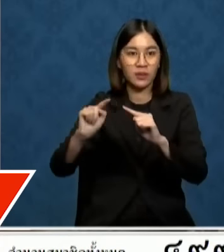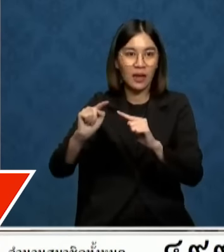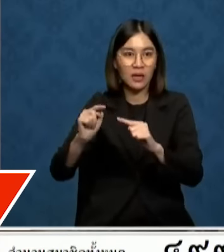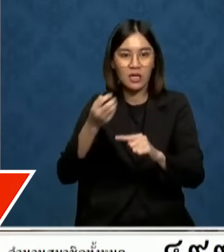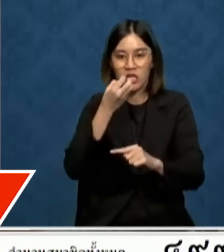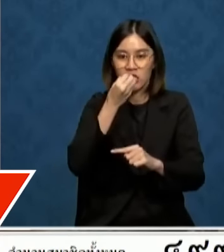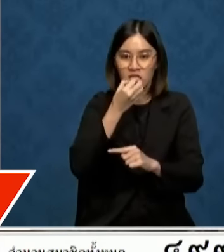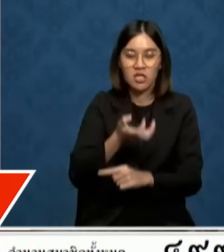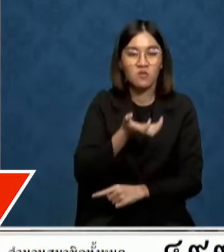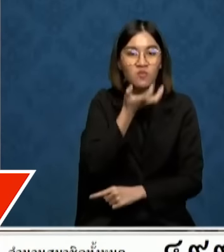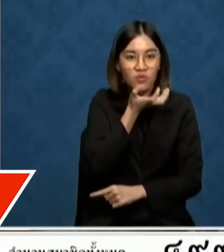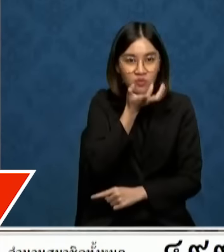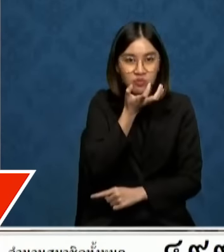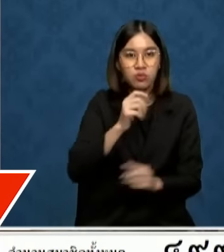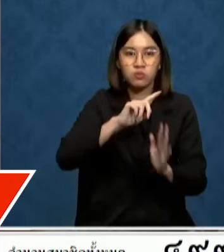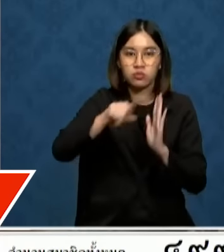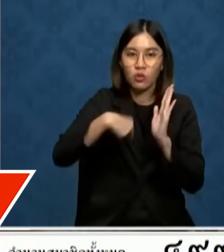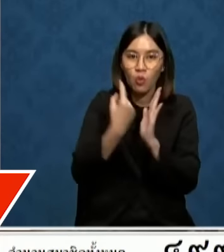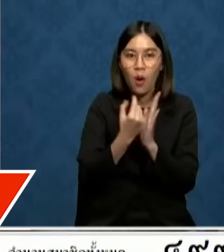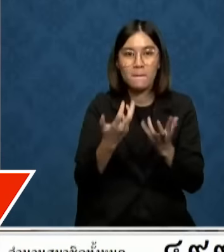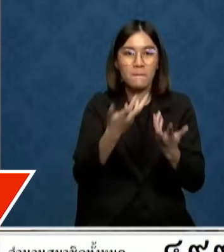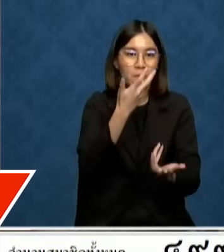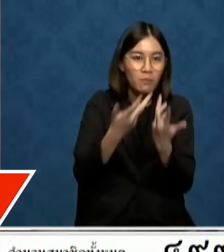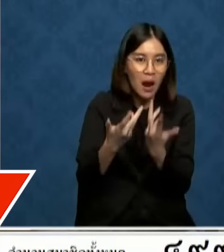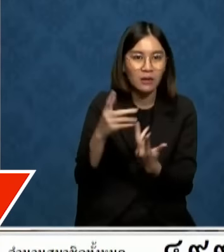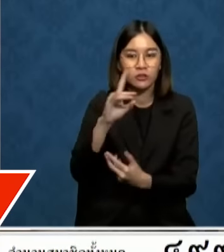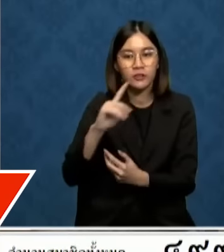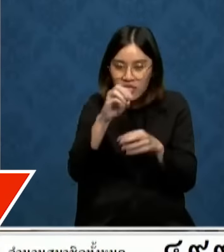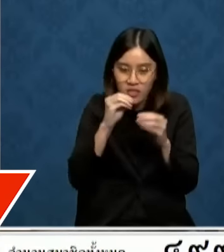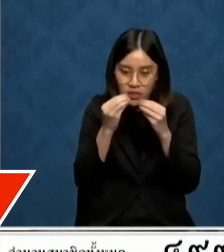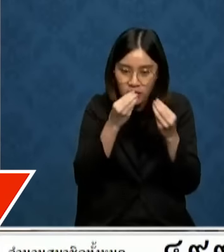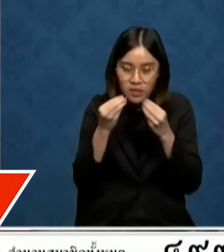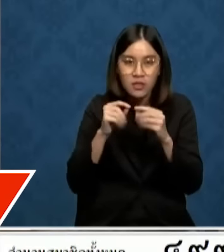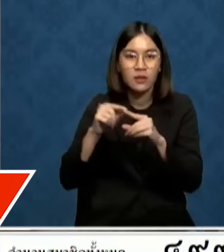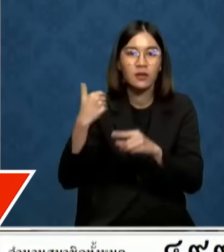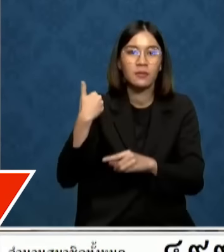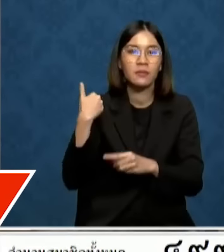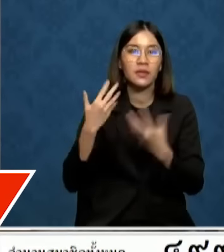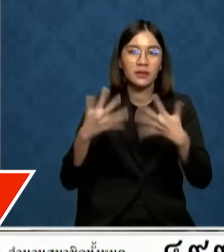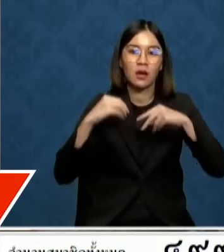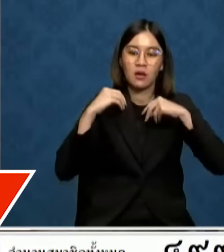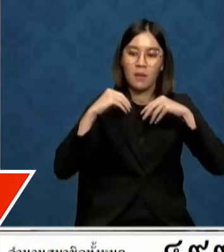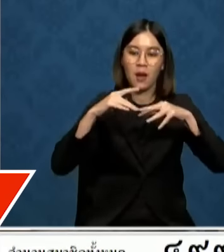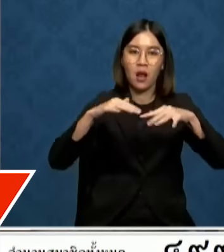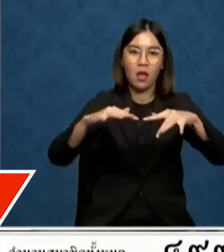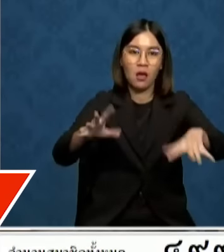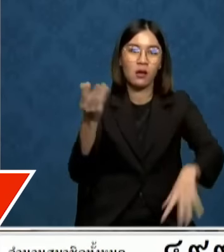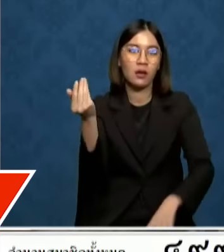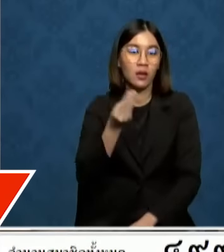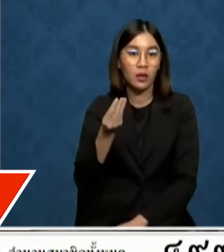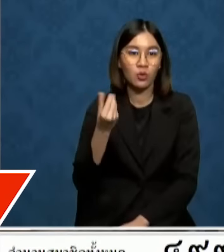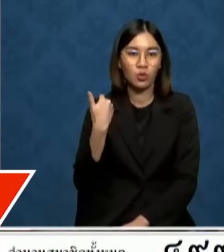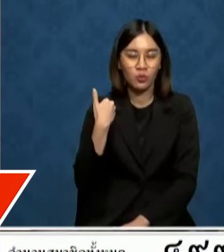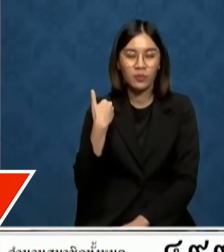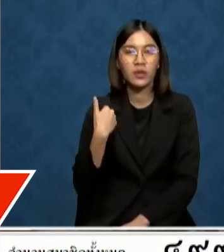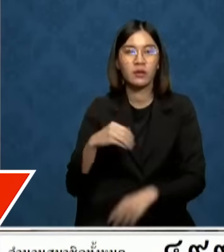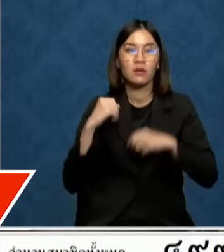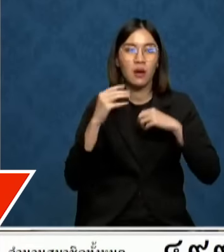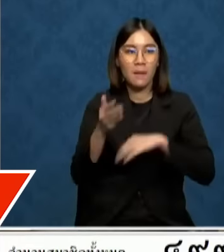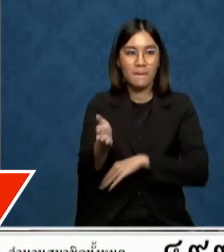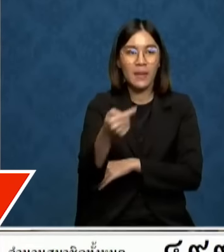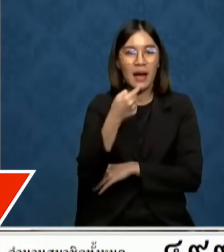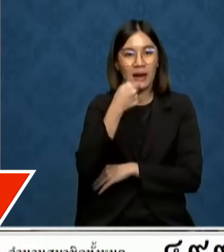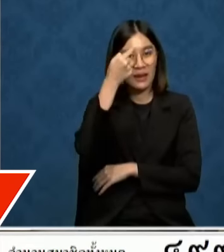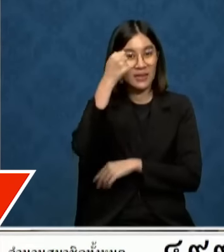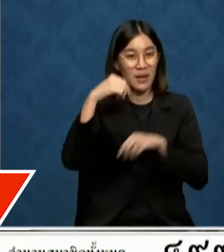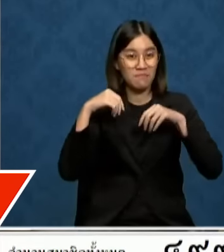เยอะกินทุกชั่วโมงกินพืชกินผักและกินสัตว์เล็กทุกชนิดแถมยังแพร่พันธุได้อย่างรวดเร็วการระบาดของปลาหมอ